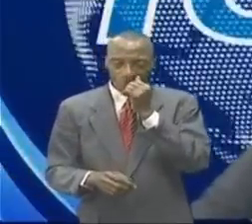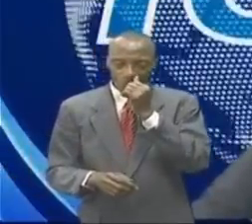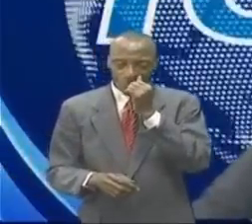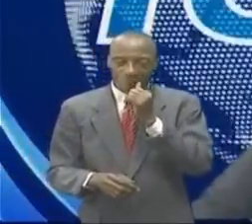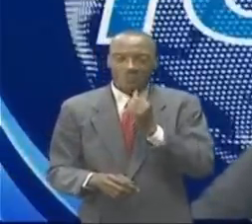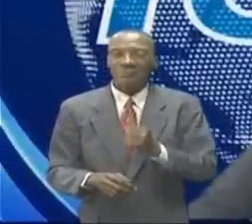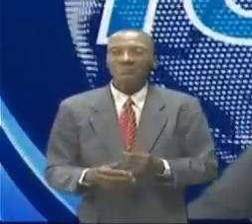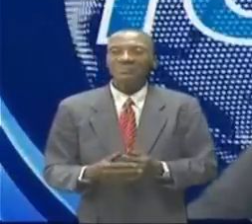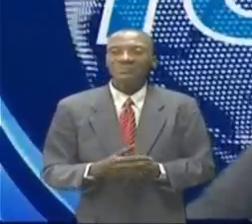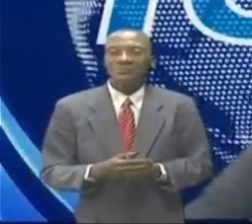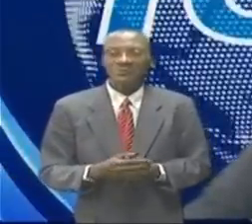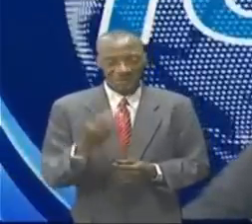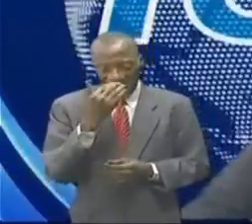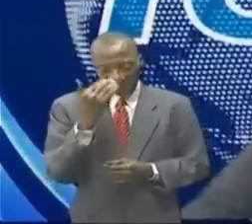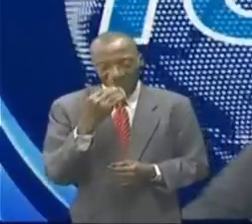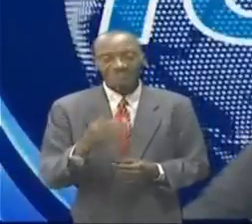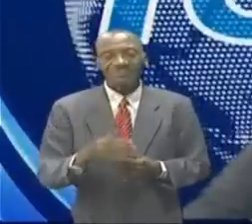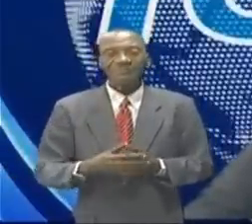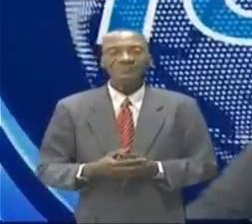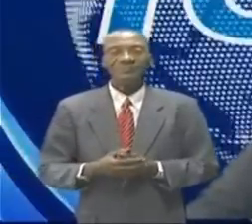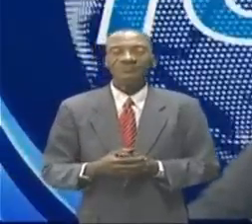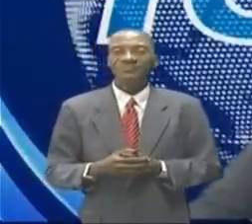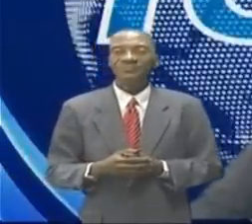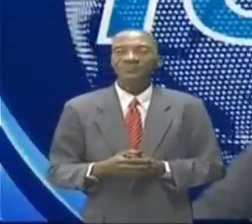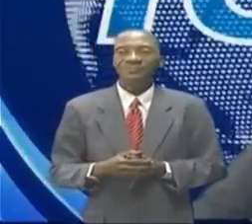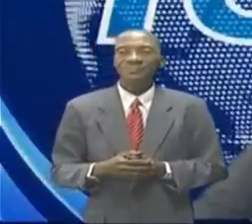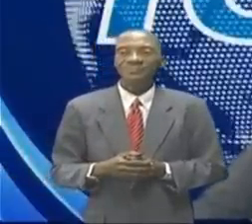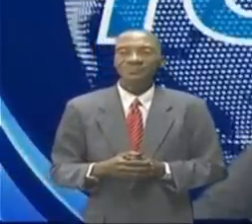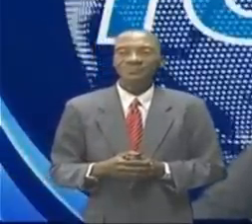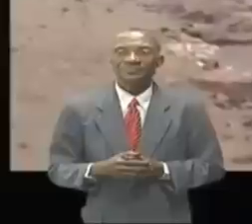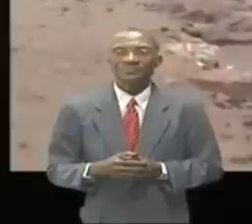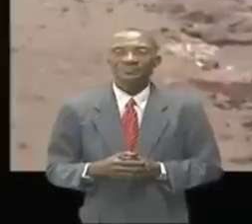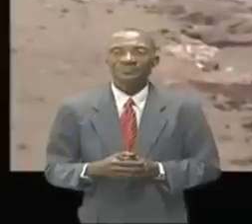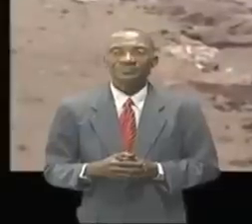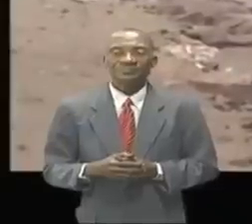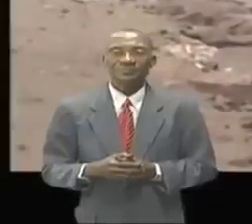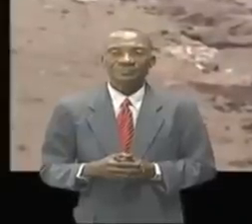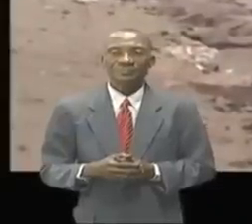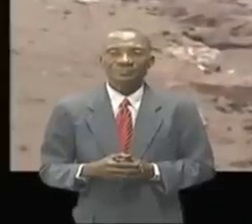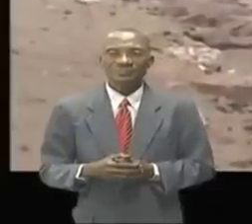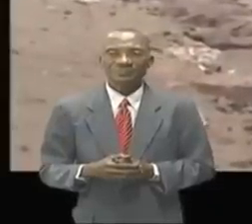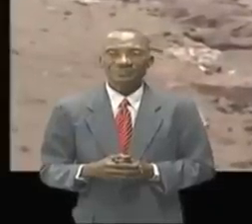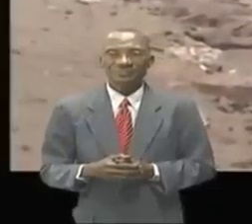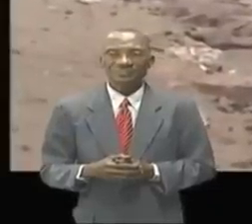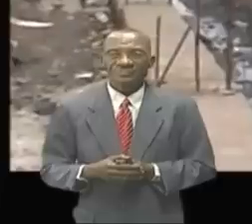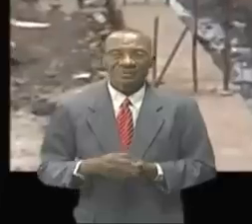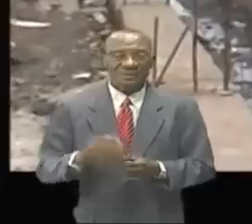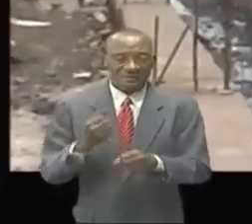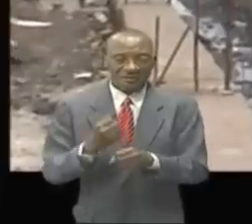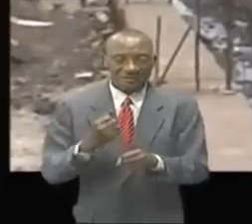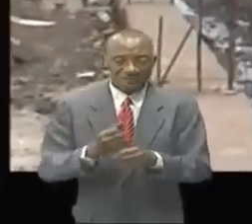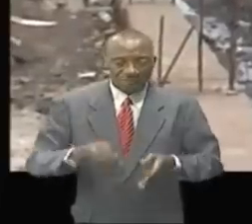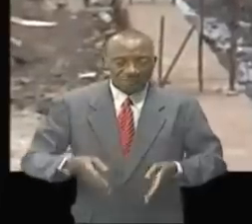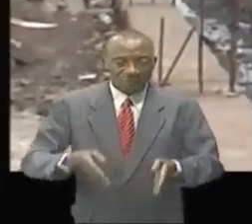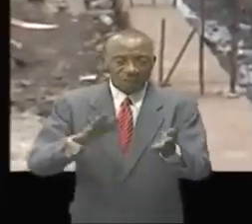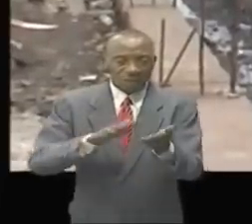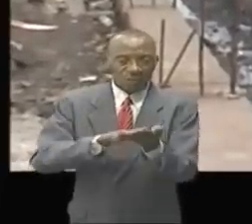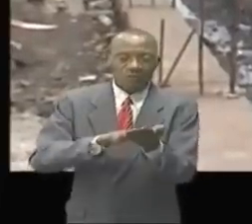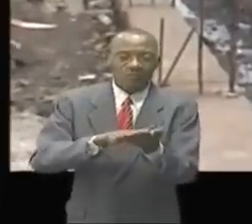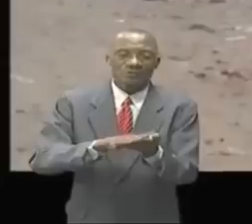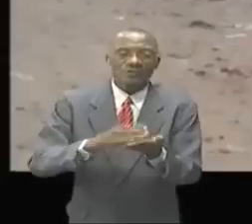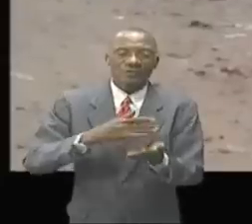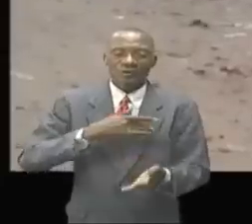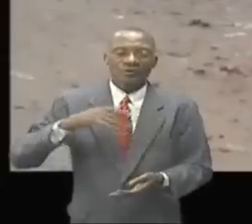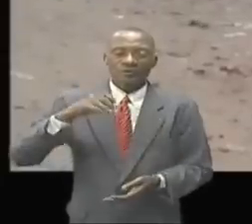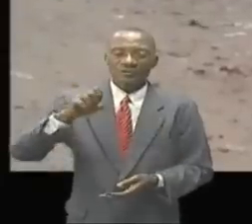programme Tilegelo. Un reportage de Lisette Sakala et J.R. Kabamba. Ces travaux de réhabilitation de l'avenue Sayo du